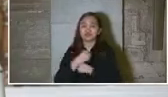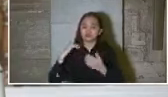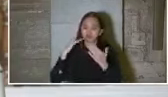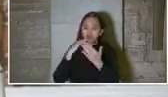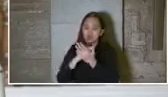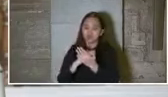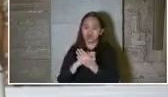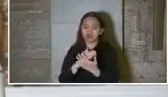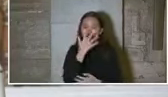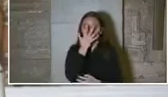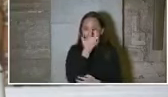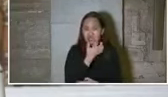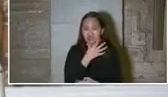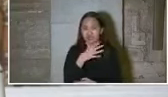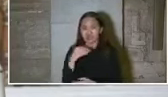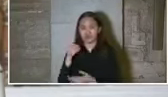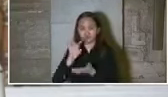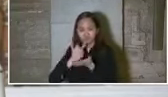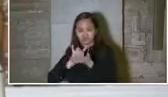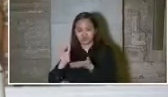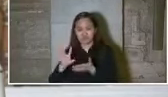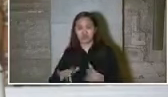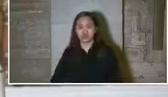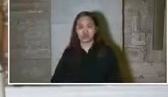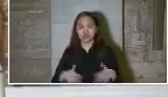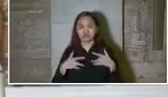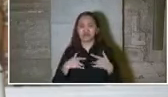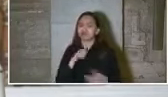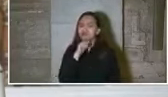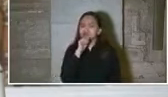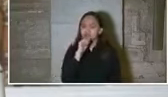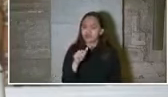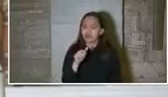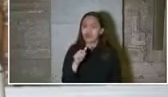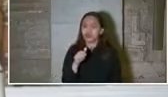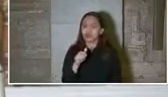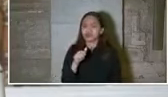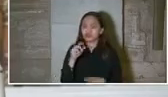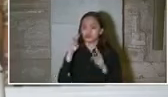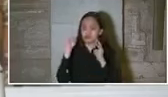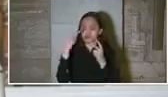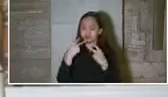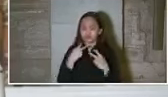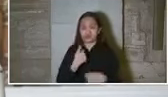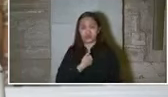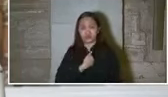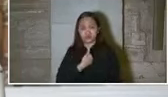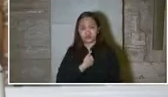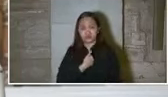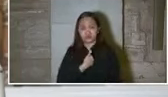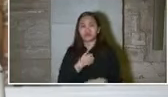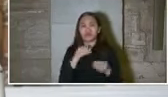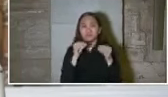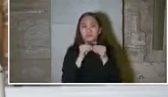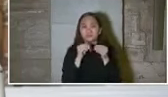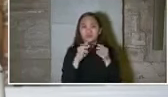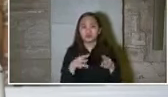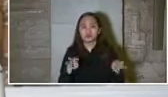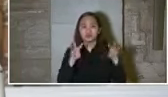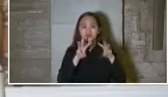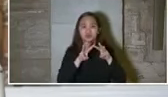ang galit at inis sa buhay, huwag mong titingnan ang sarili mo na mas karapat-dapat ka.